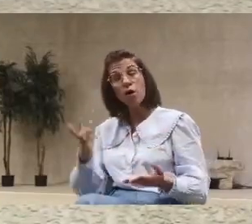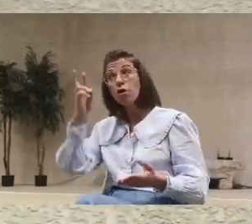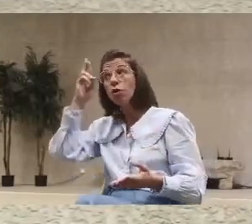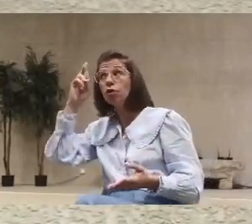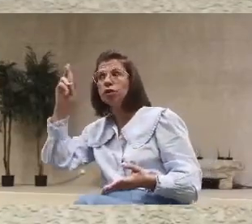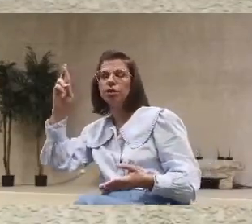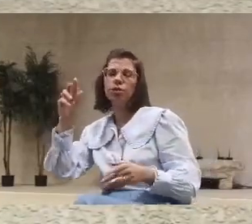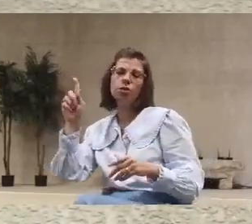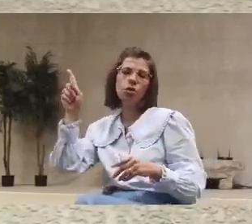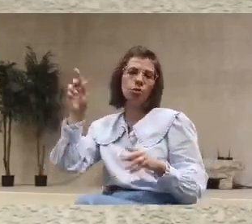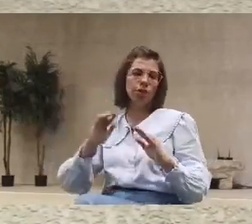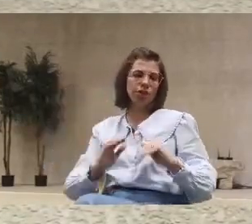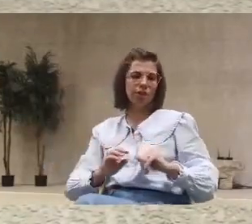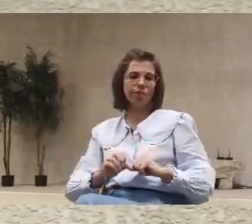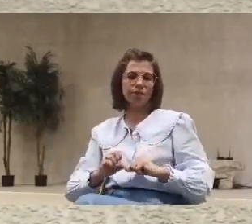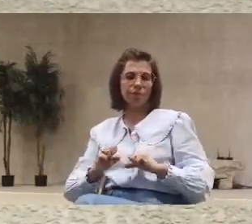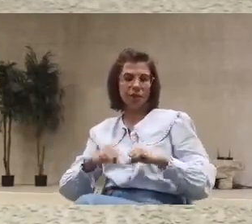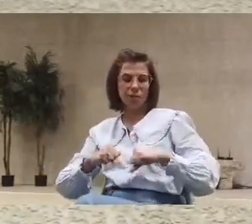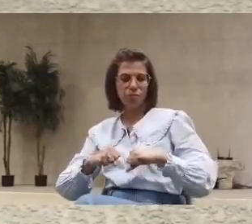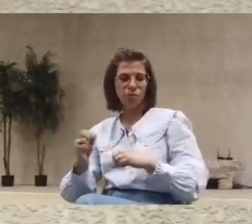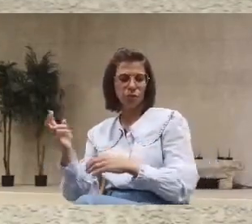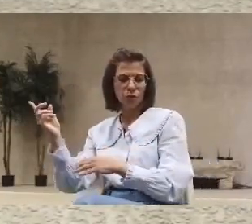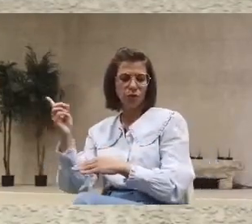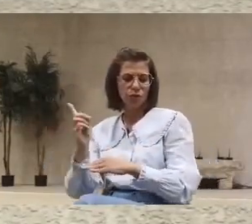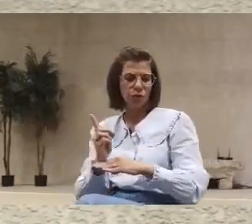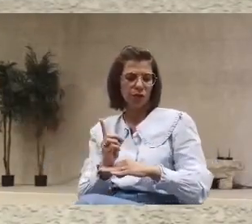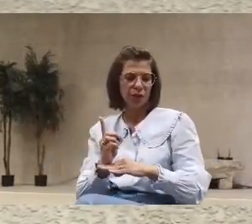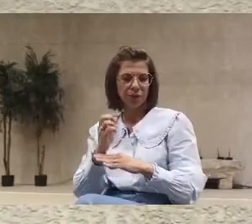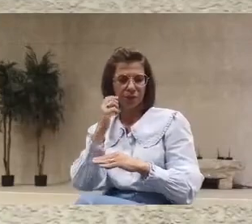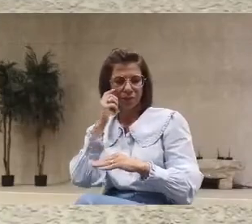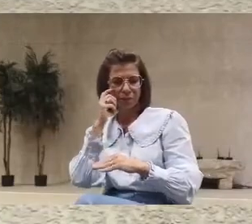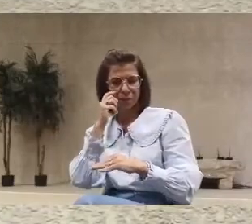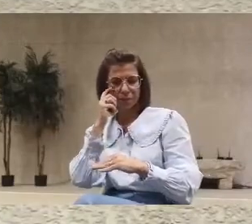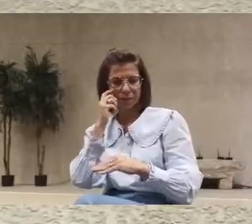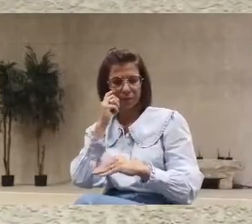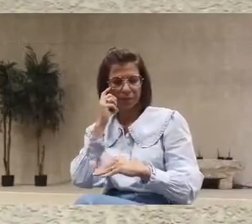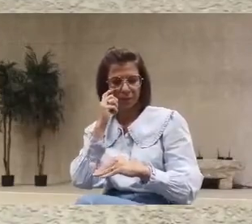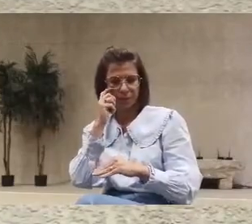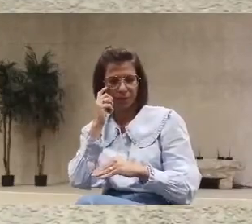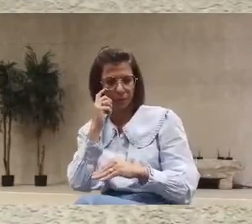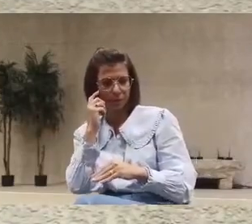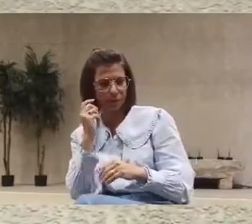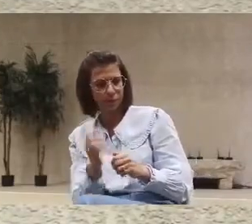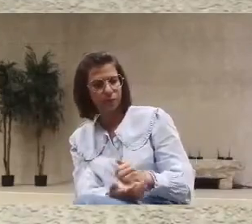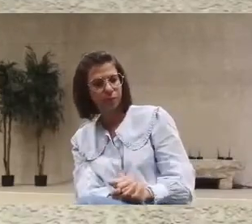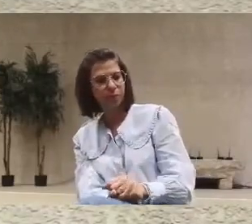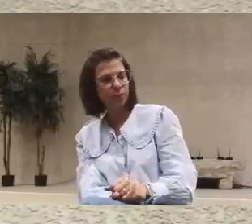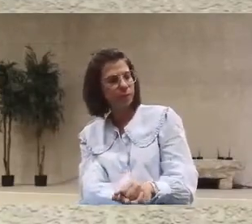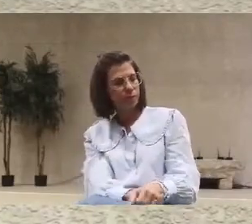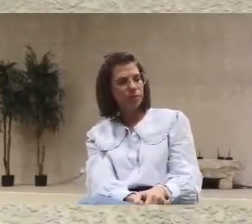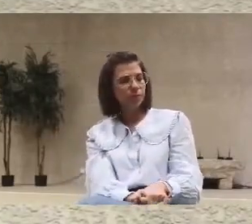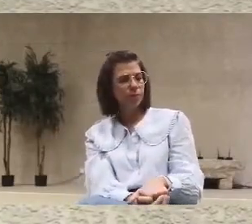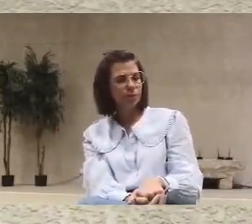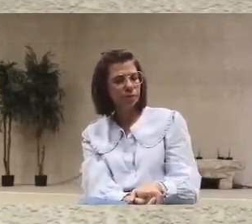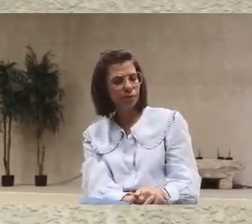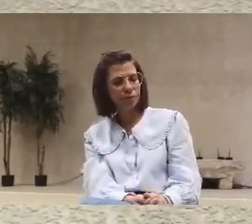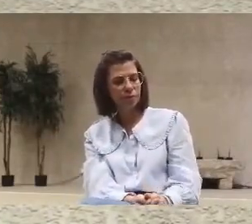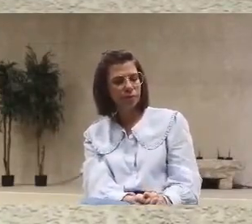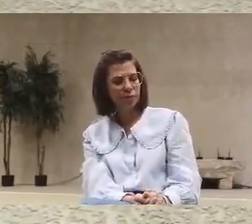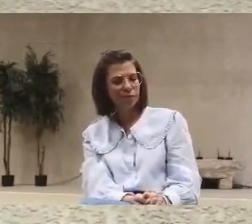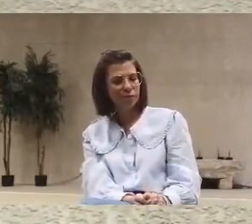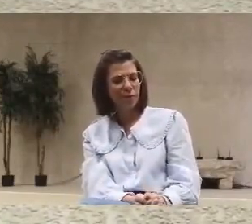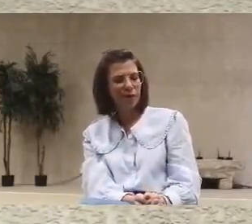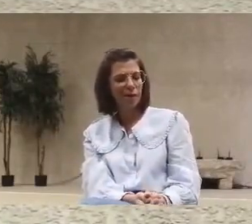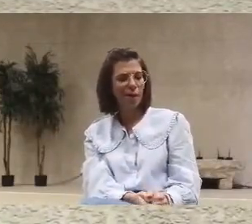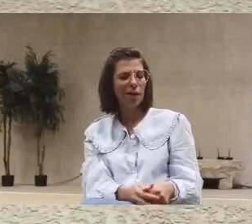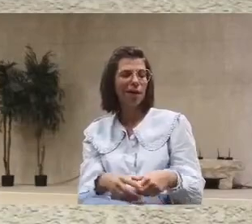venir et d'arranger, de œuvrer. Si tu restes, tu gardes la main sur le volant et tu dis